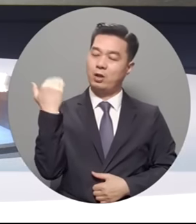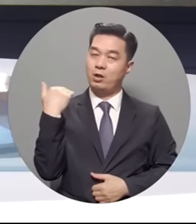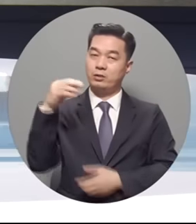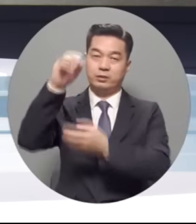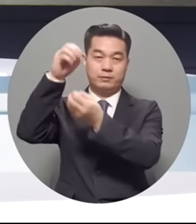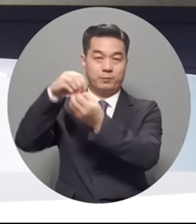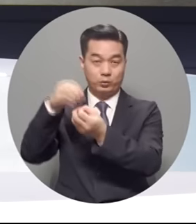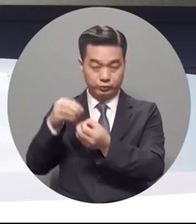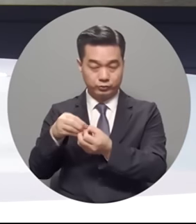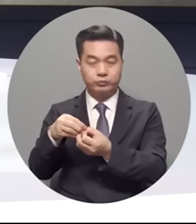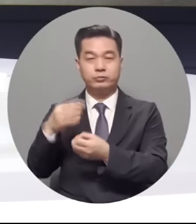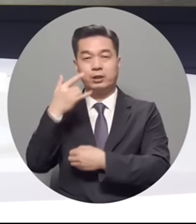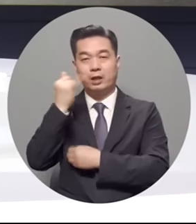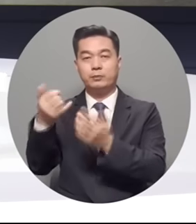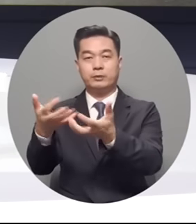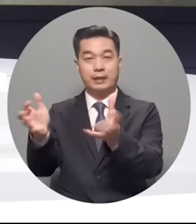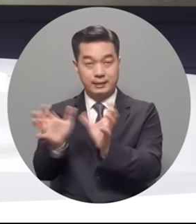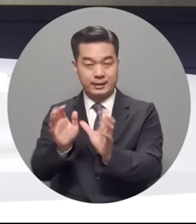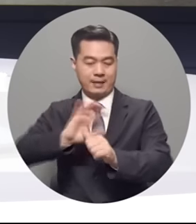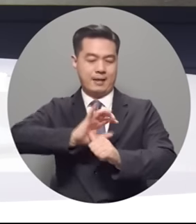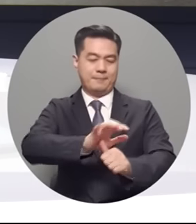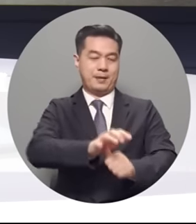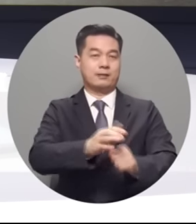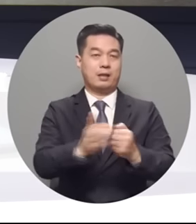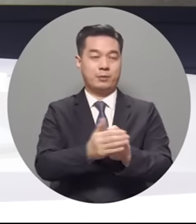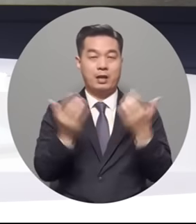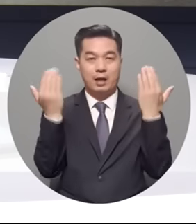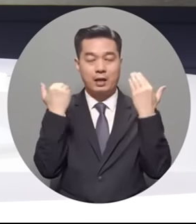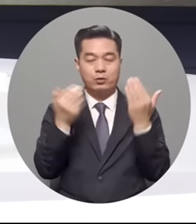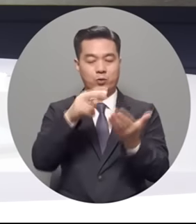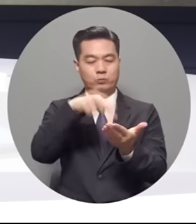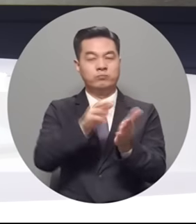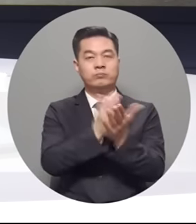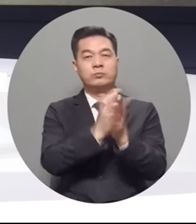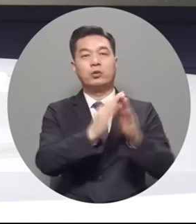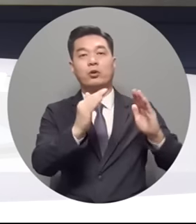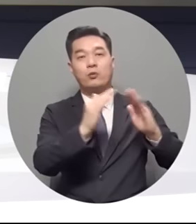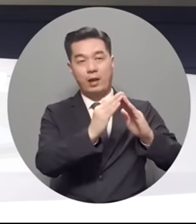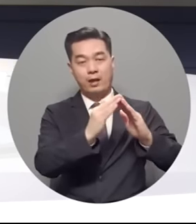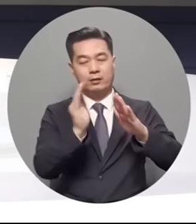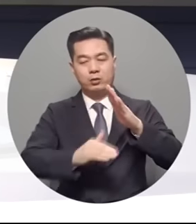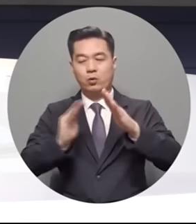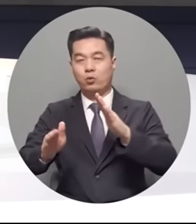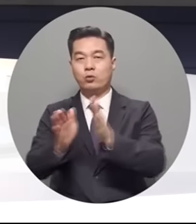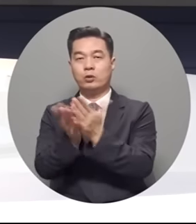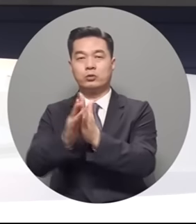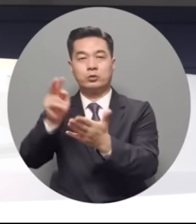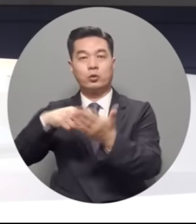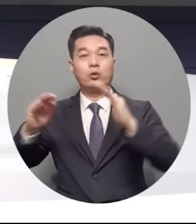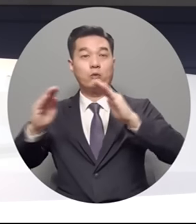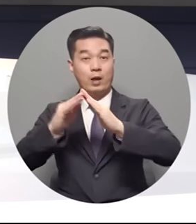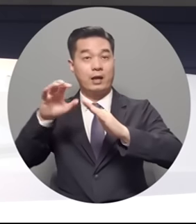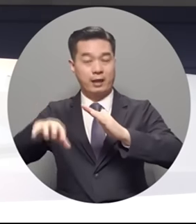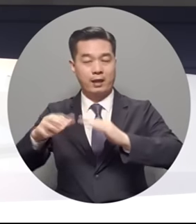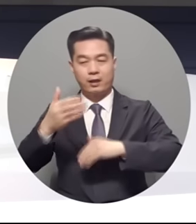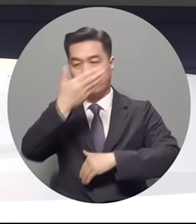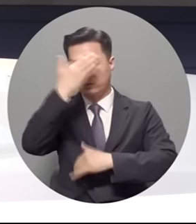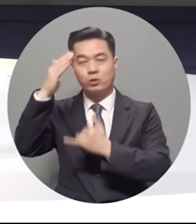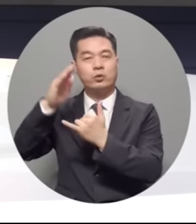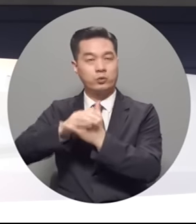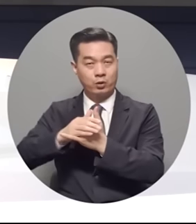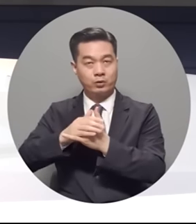성향 학부모 단체들의 압박으로 학교 도서관과 공공 도서관에 비치된 청소년 성교육 도서들이